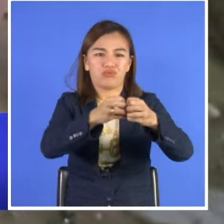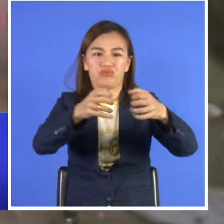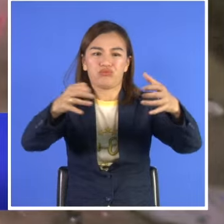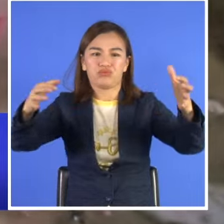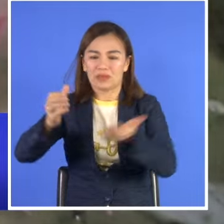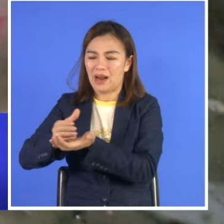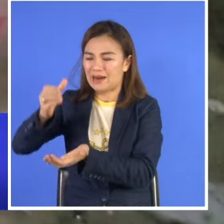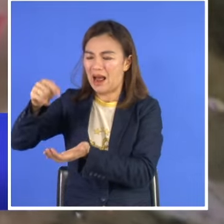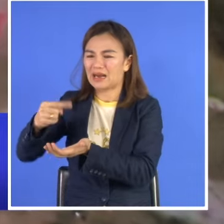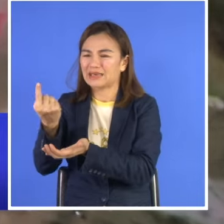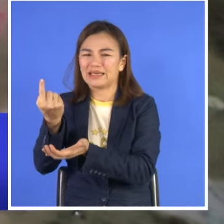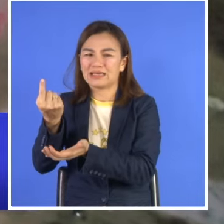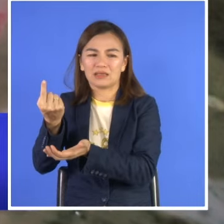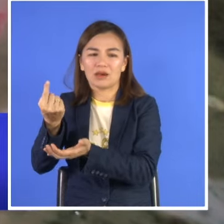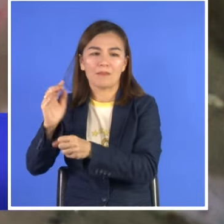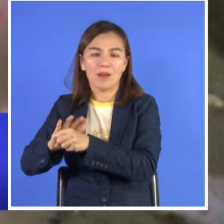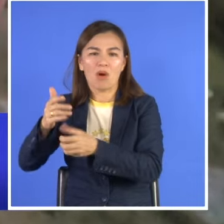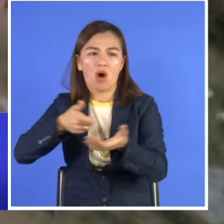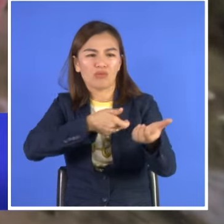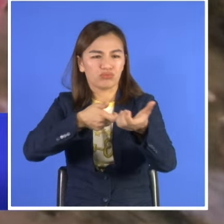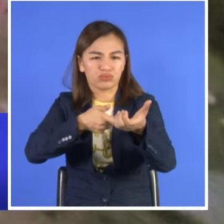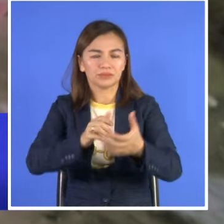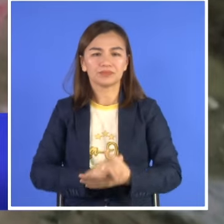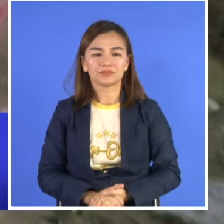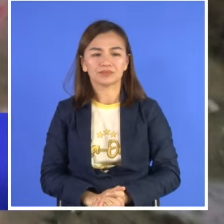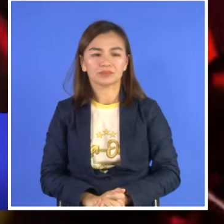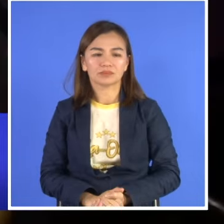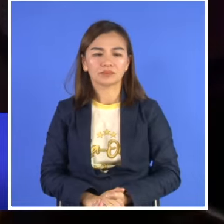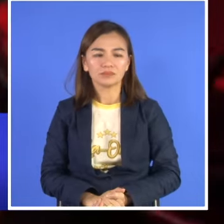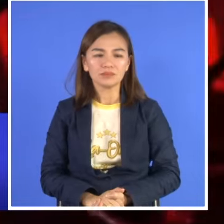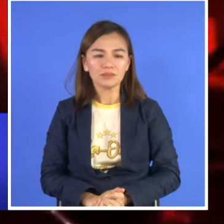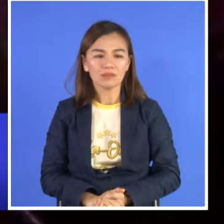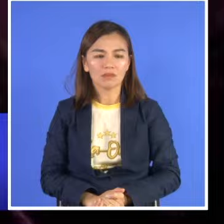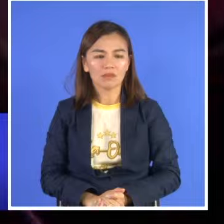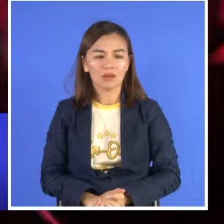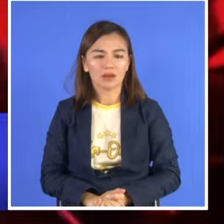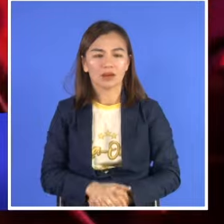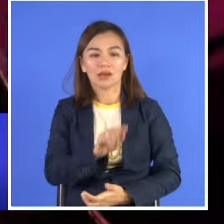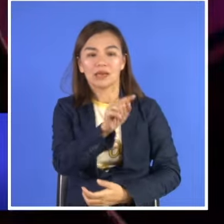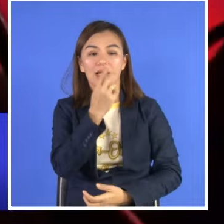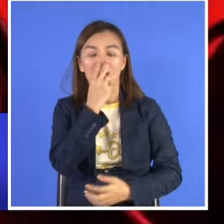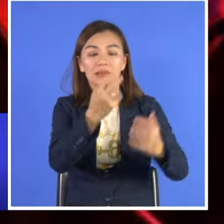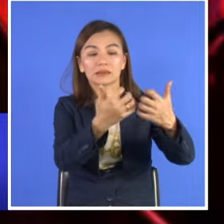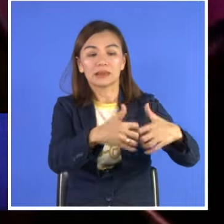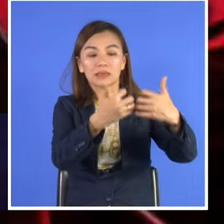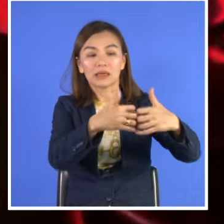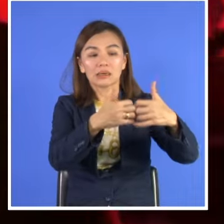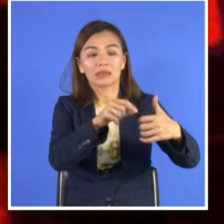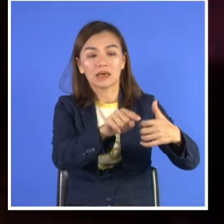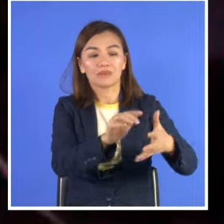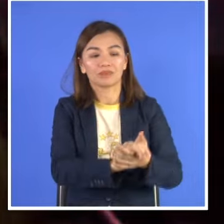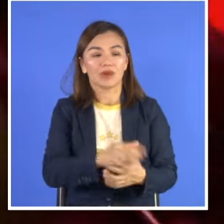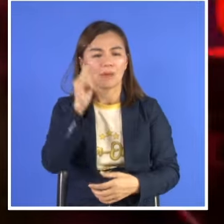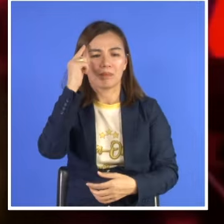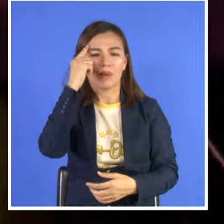เสียงหน่อยชาวบ้านที่เห็นเหตุการณ์ครับออมันไม่เครื่องนี้ครับเป็นเครื่องอะไรอเครื่องอันนี้ผมไม่รู้